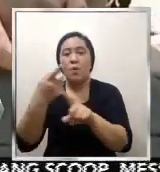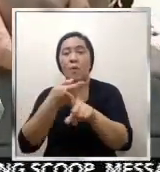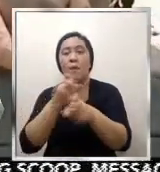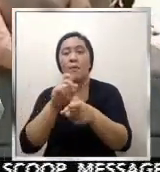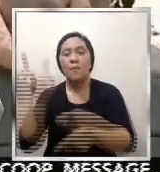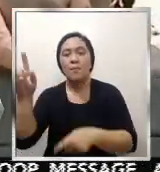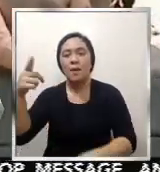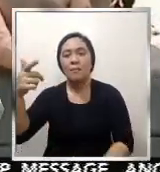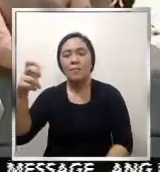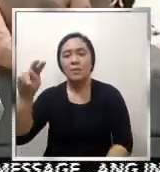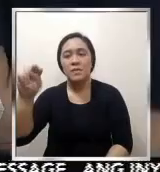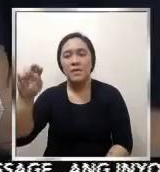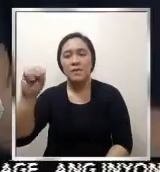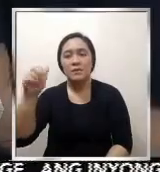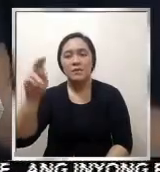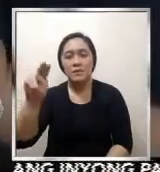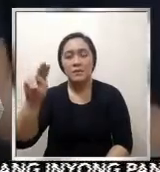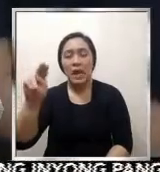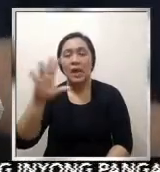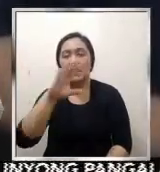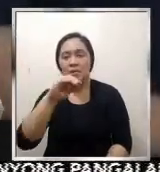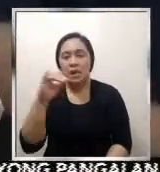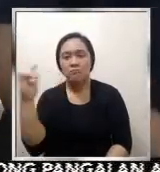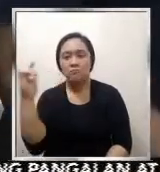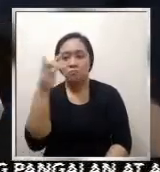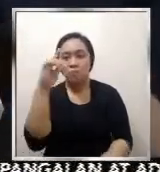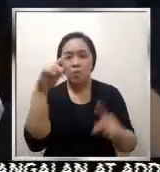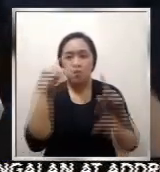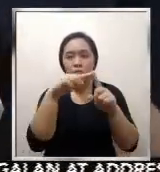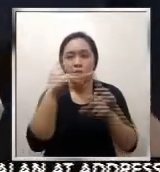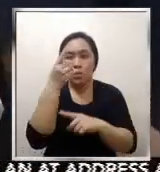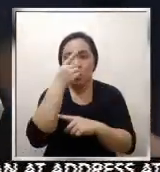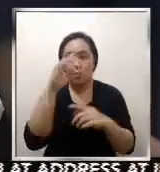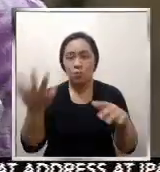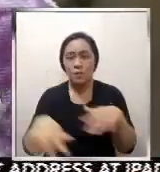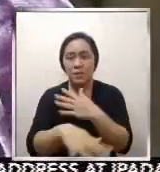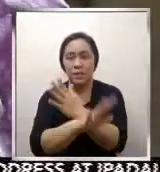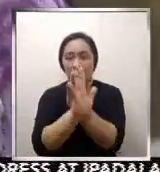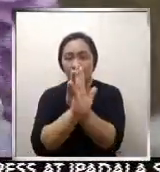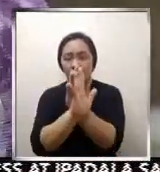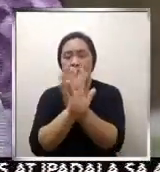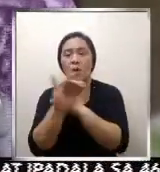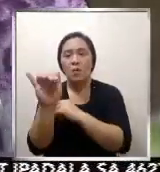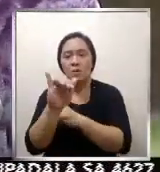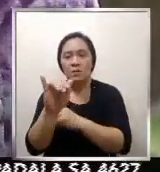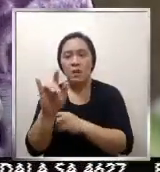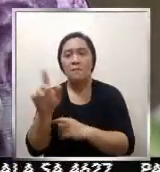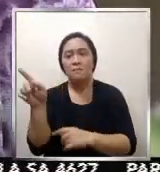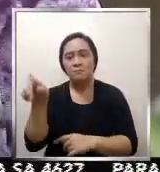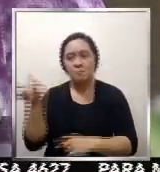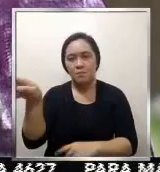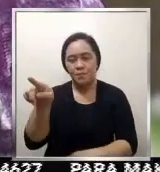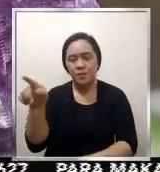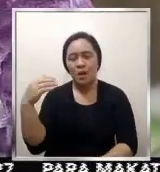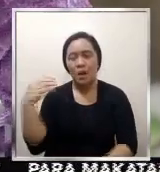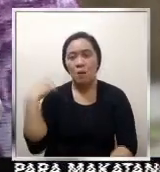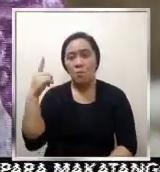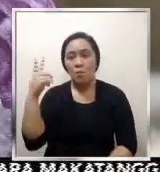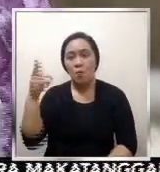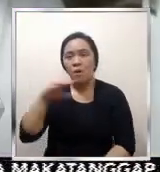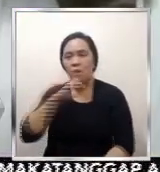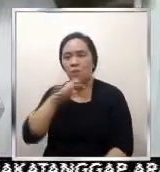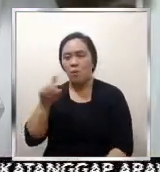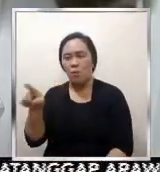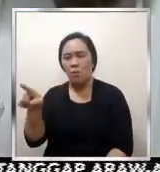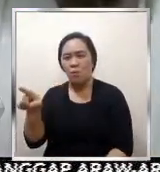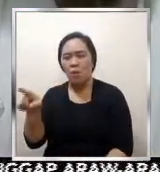pero na-cancel ang flight. Si Rose Wite, 67 years old, naabutan daw ng lockdown habang bumibisita sa kaanak.